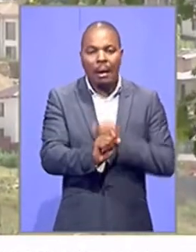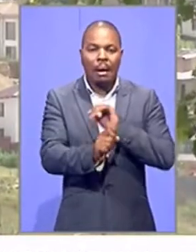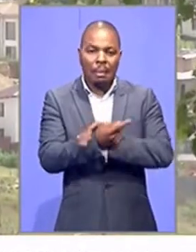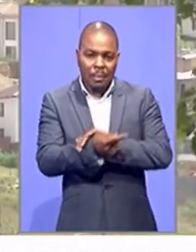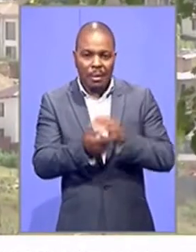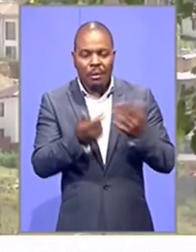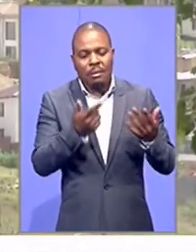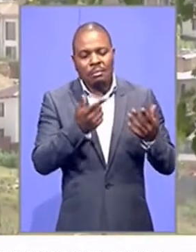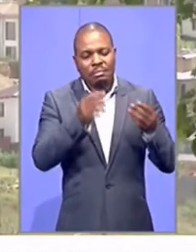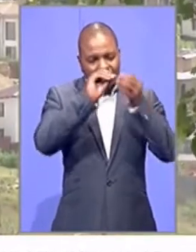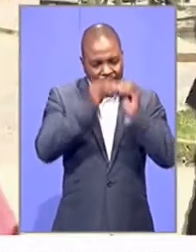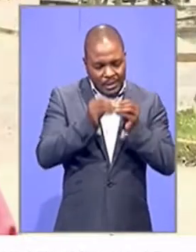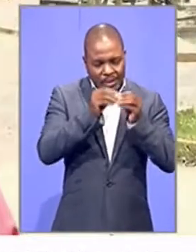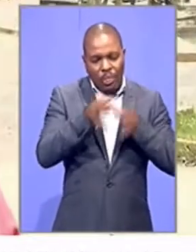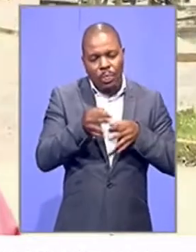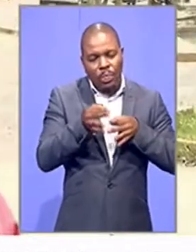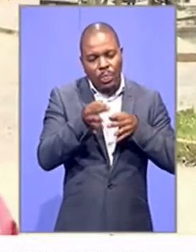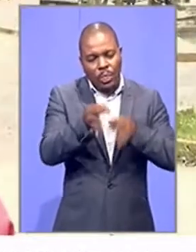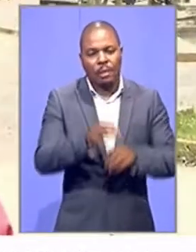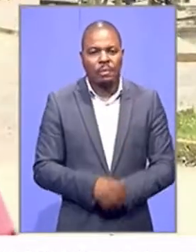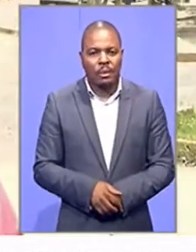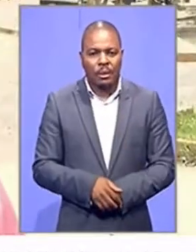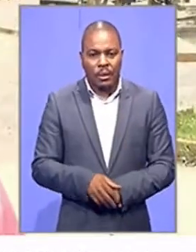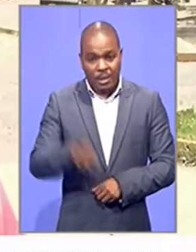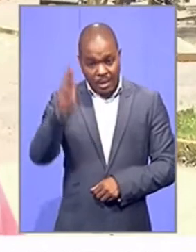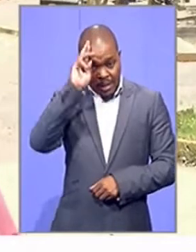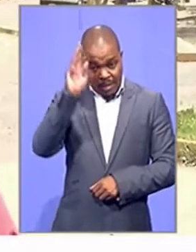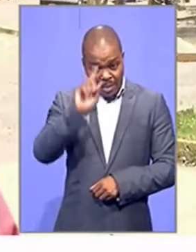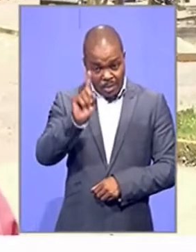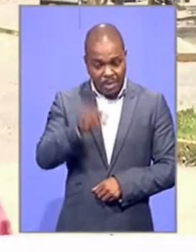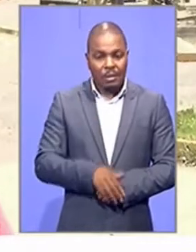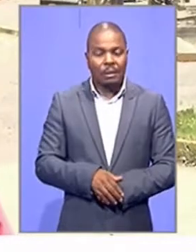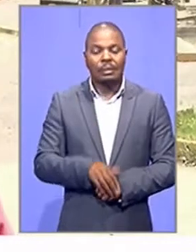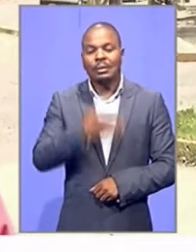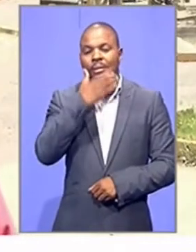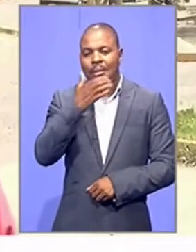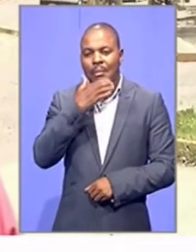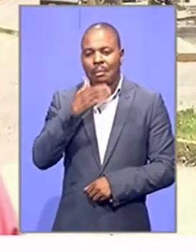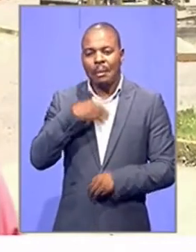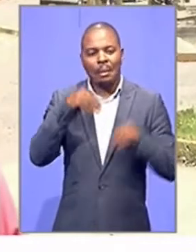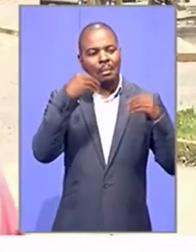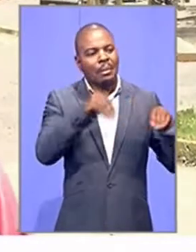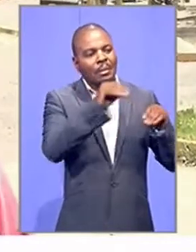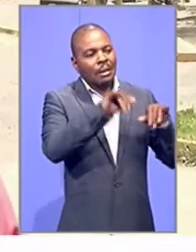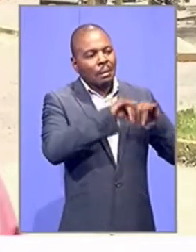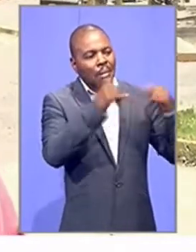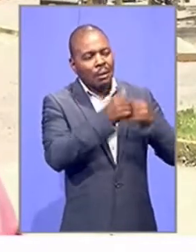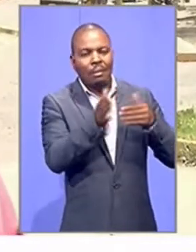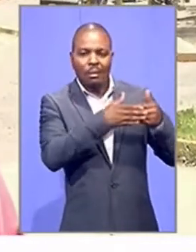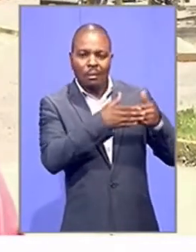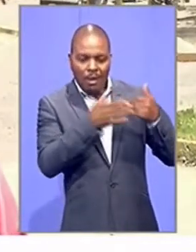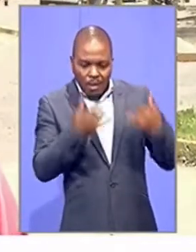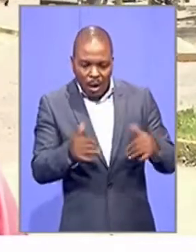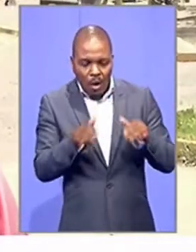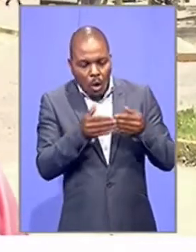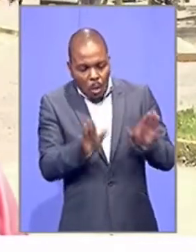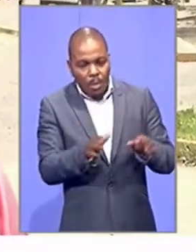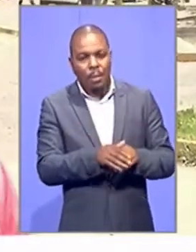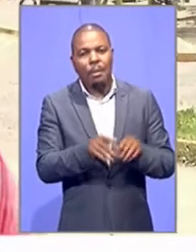le batho ba utswetswa tje ba utswetsa la ne le teng vele ho tawtse sa utswa mara je batho ba ntse ba utswetsa holo notshi. Masepala wa re go nnile